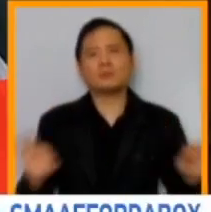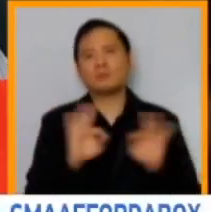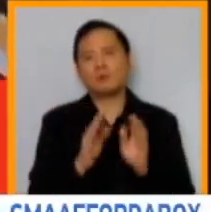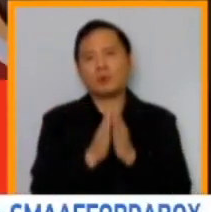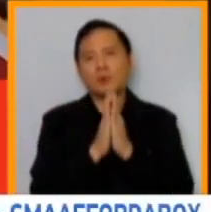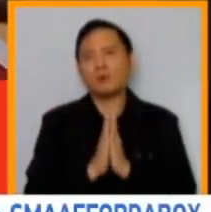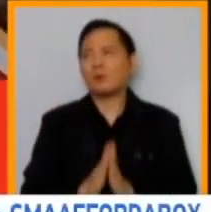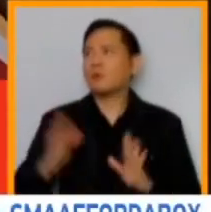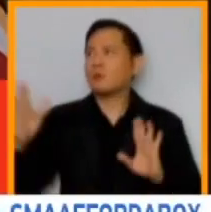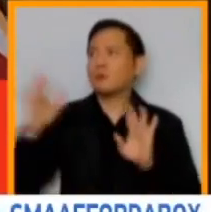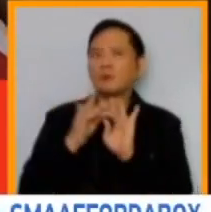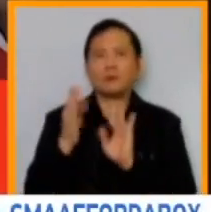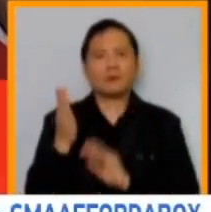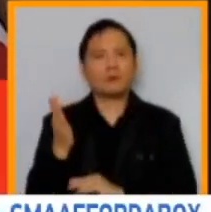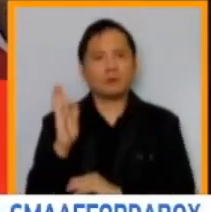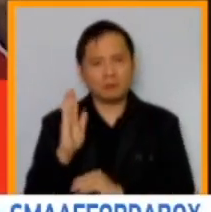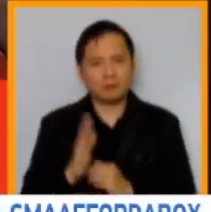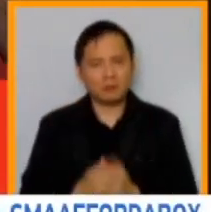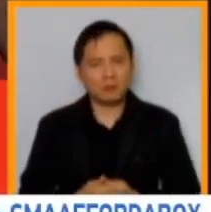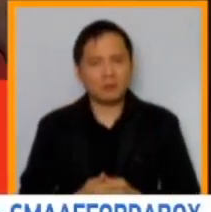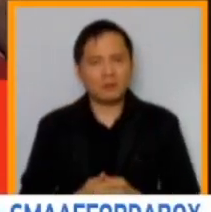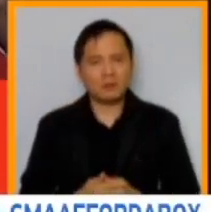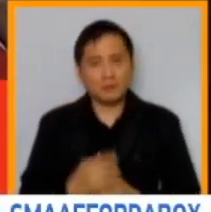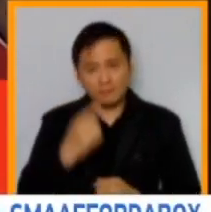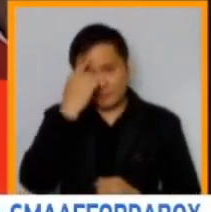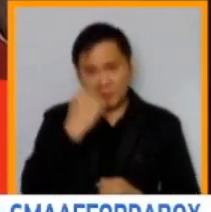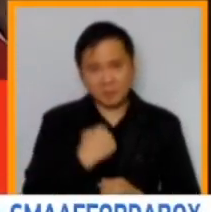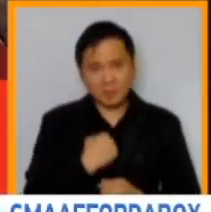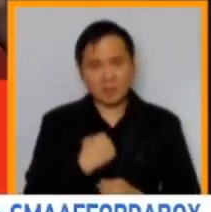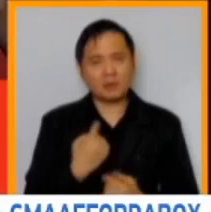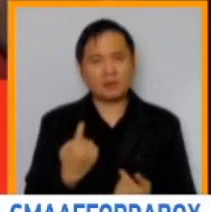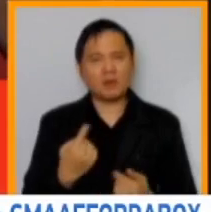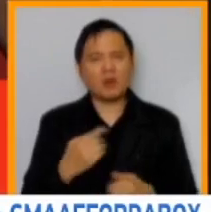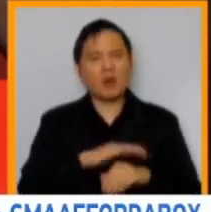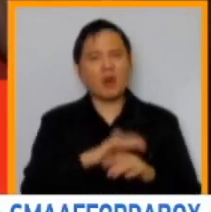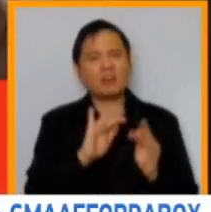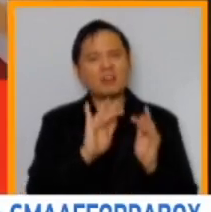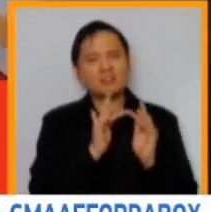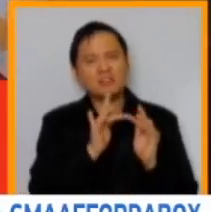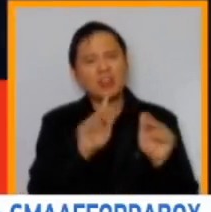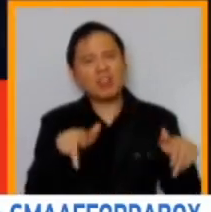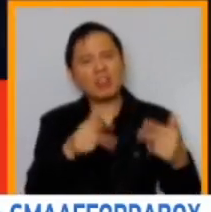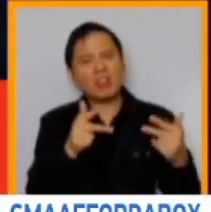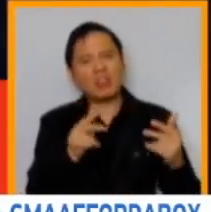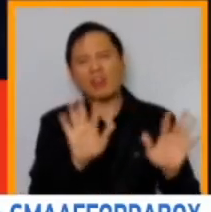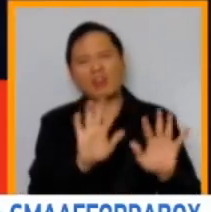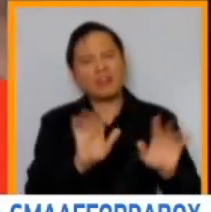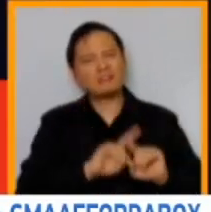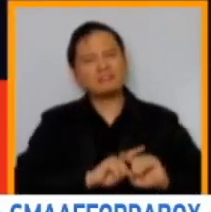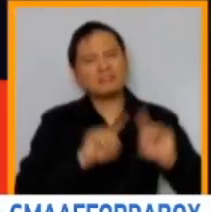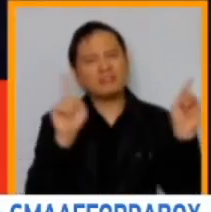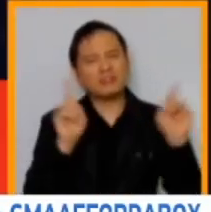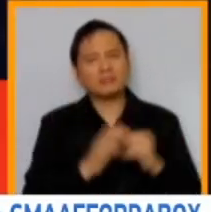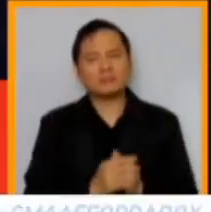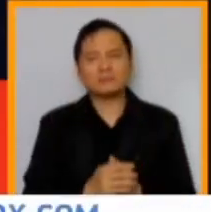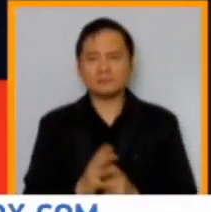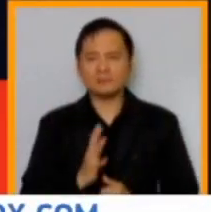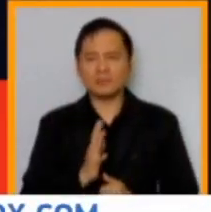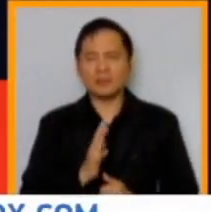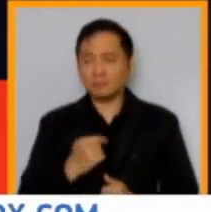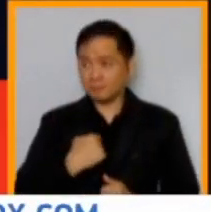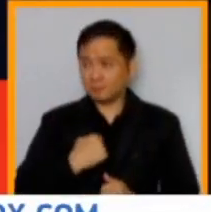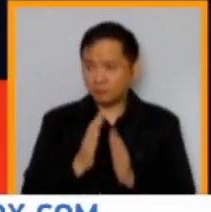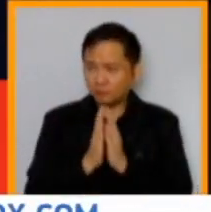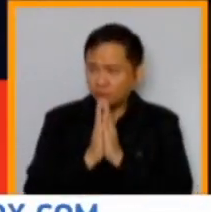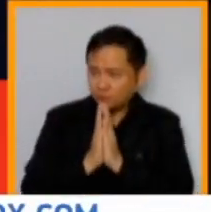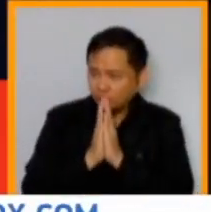Para sa akin po, malaking kaibahan sa online. Kasi po ako, nagsasakripisyo ko. Pinagdadasal ko po ang itong